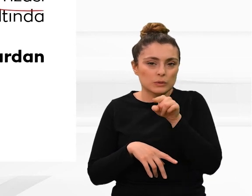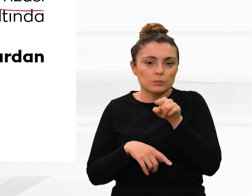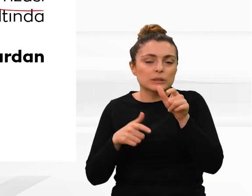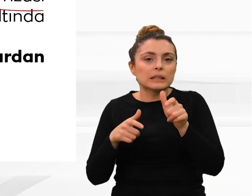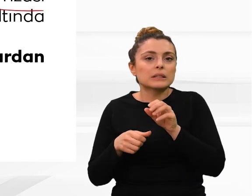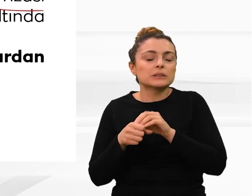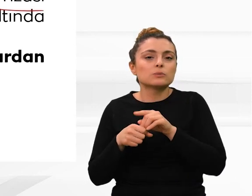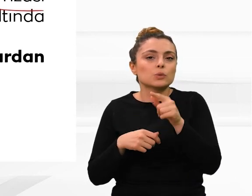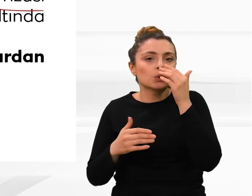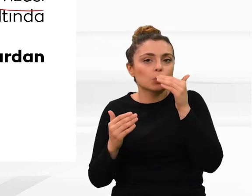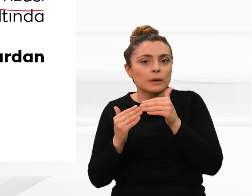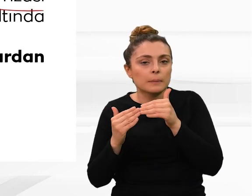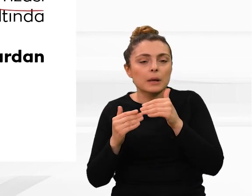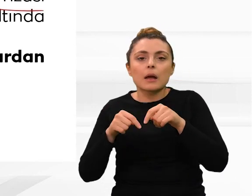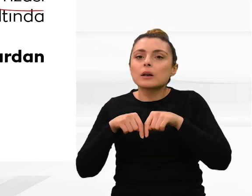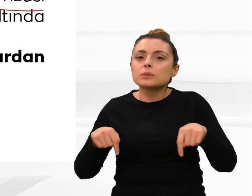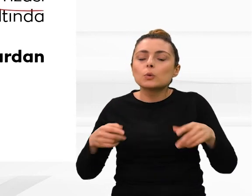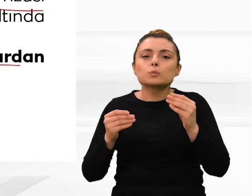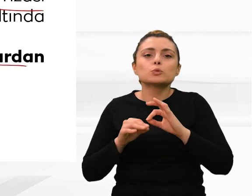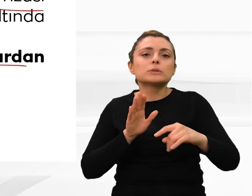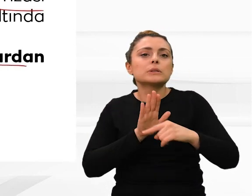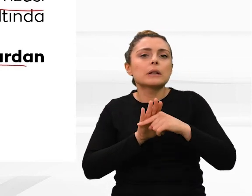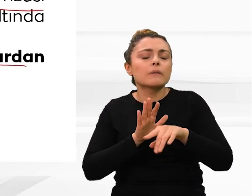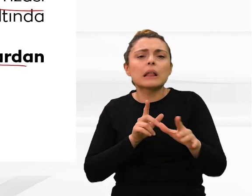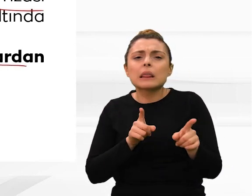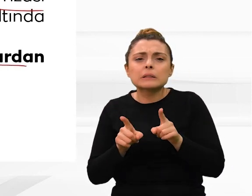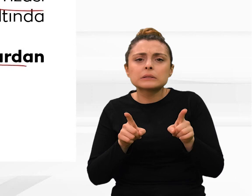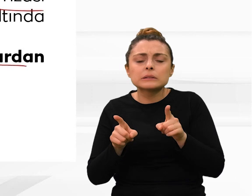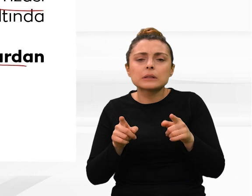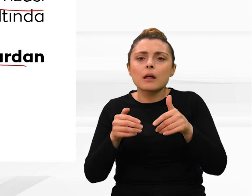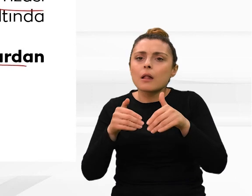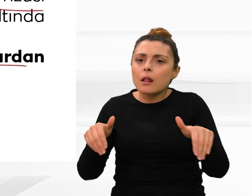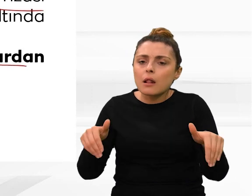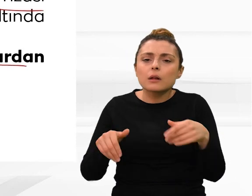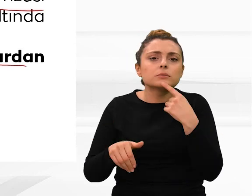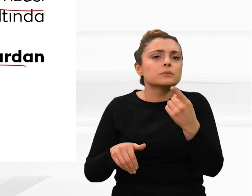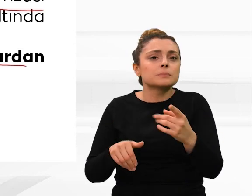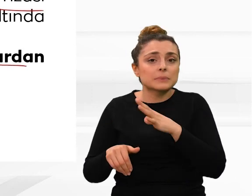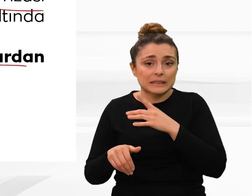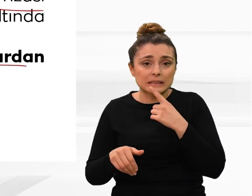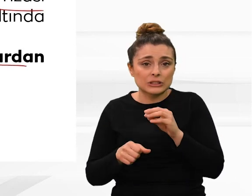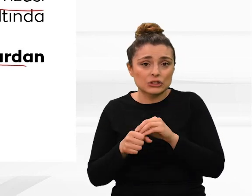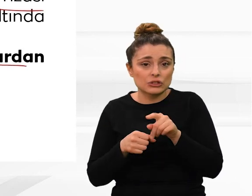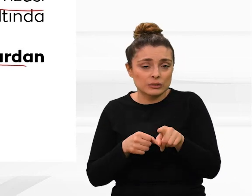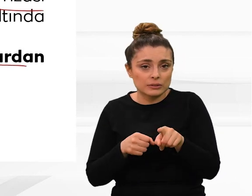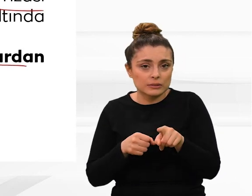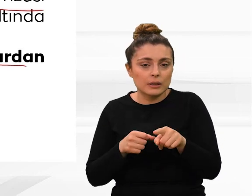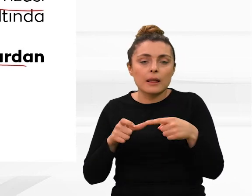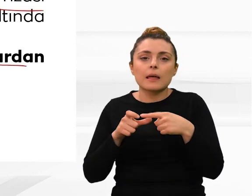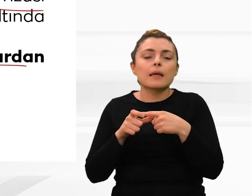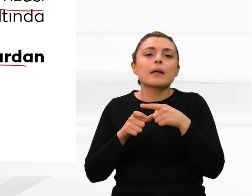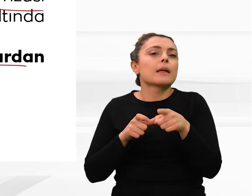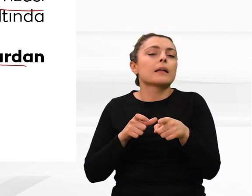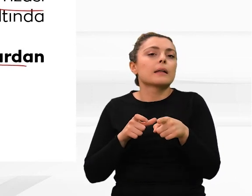burada Bu uygulamanın aşağıdaki olumsuz davranışlardan hangisini engellediği söylenebilir dediği için en